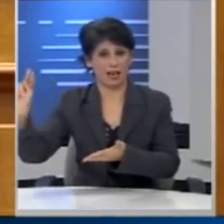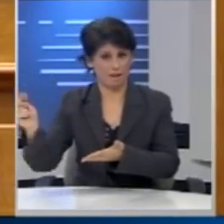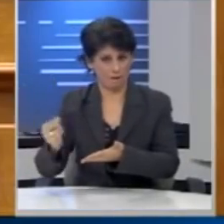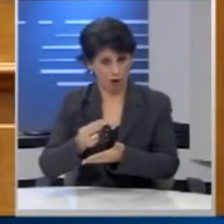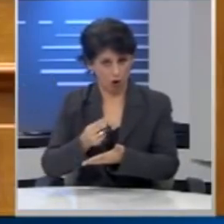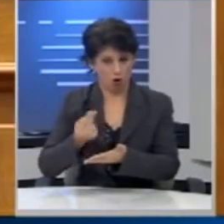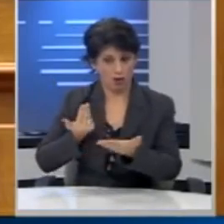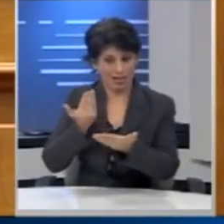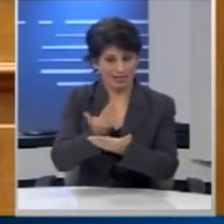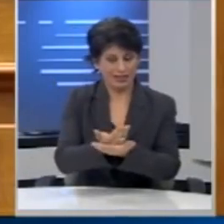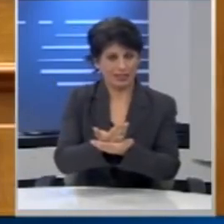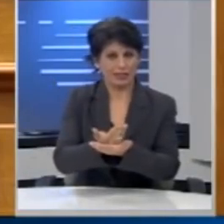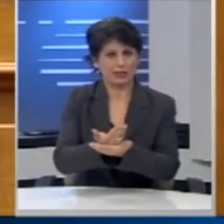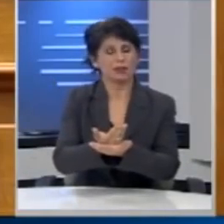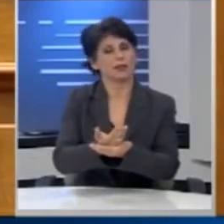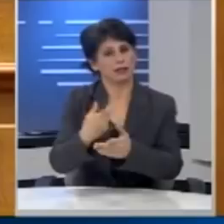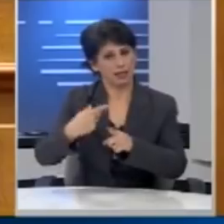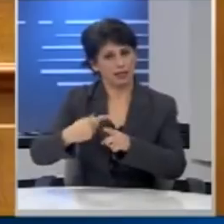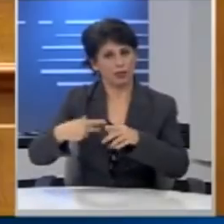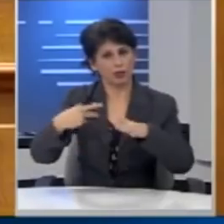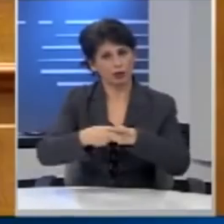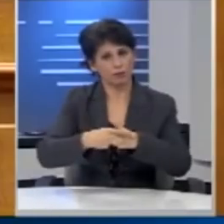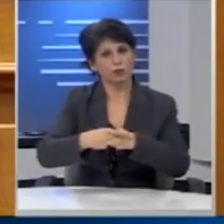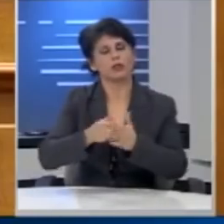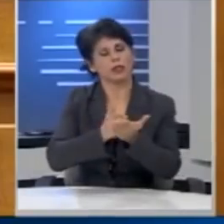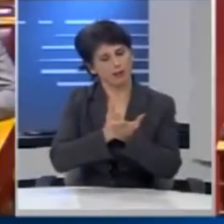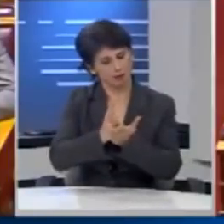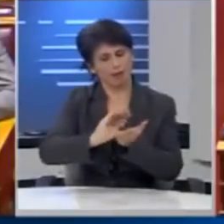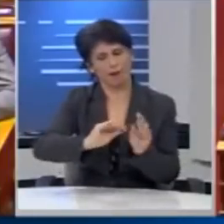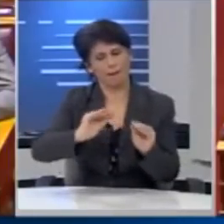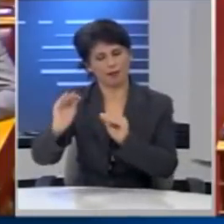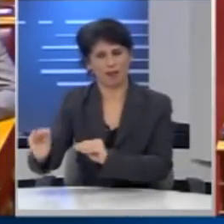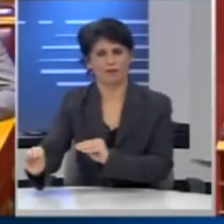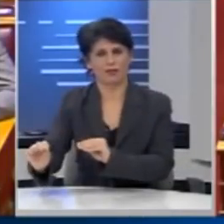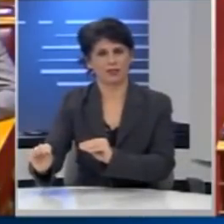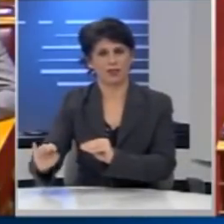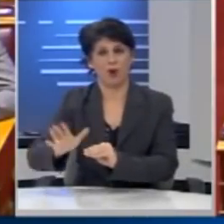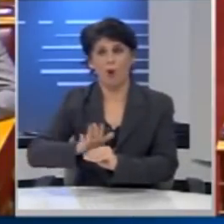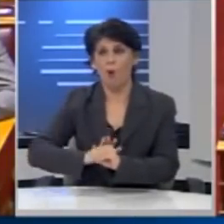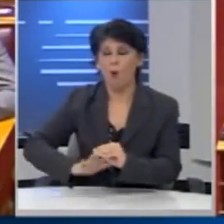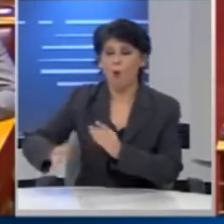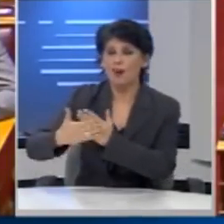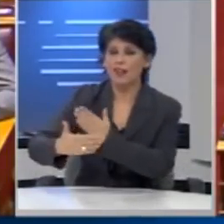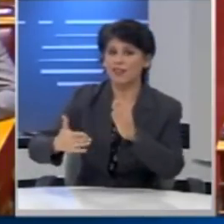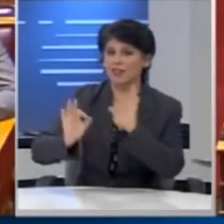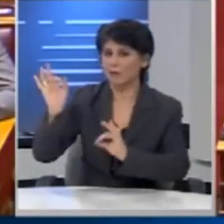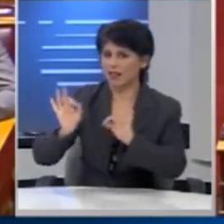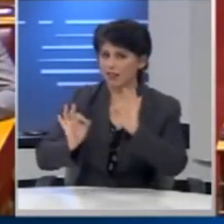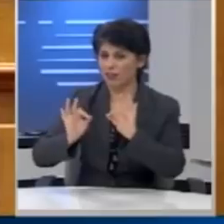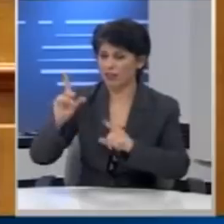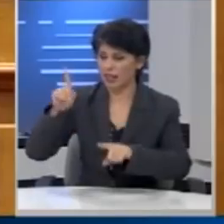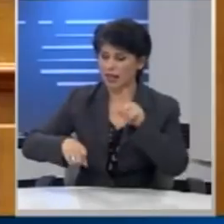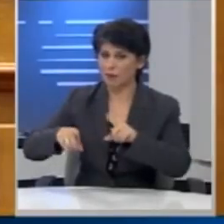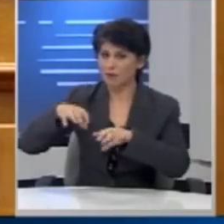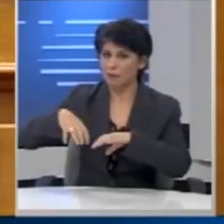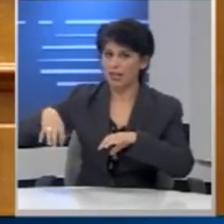ευρώ του Ταμείου για τη Δίκαιη Μετάβαση. Κάτι που σημαίνει ότι ολόκληρη Δυτική Μακεδονία και περιοχές